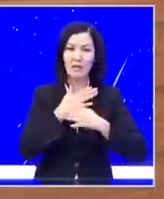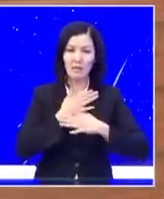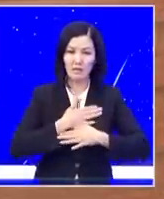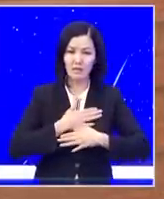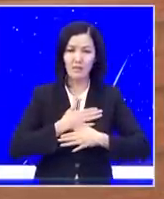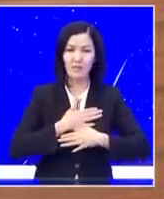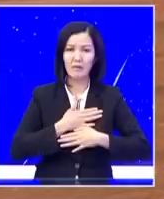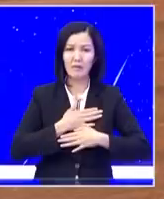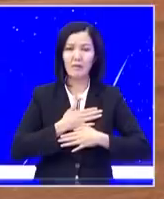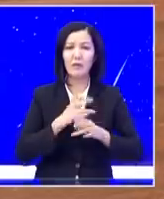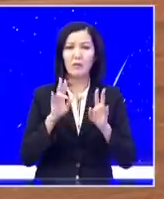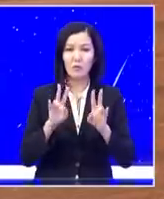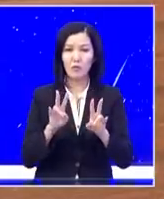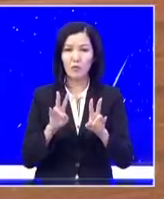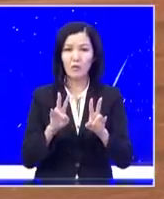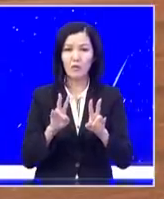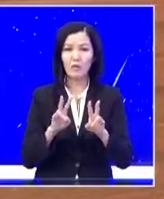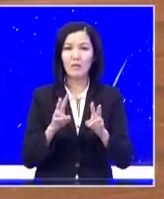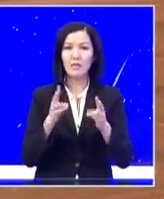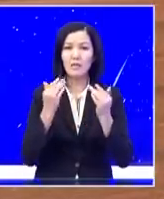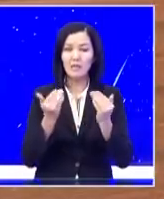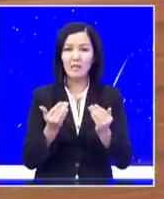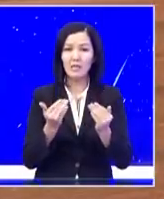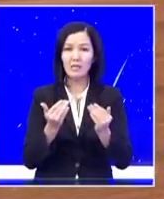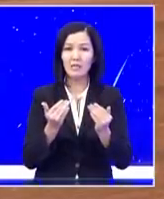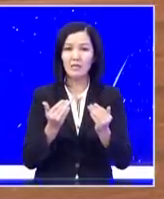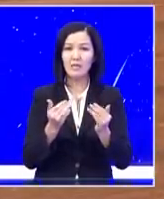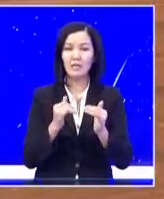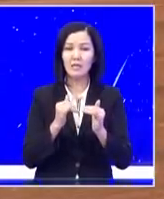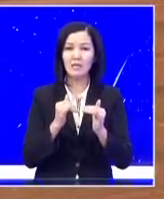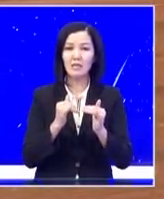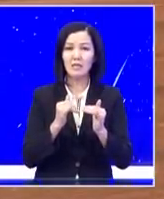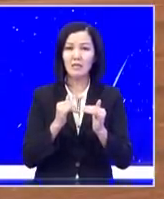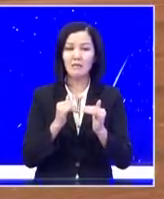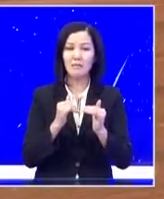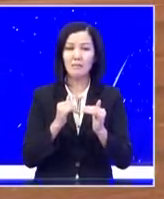барлығына. Бірақ енді пісіп едім дейді, өз айтады. Енді пісіп едім.